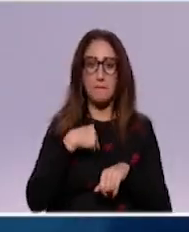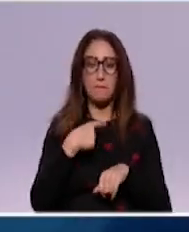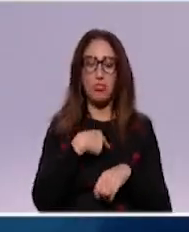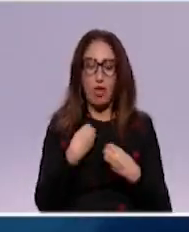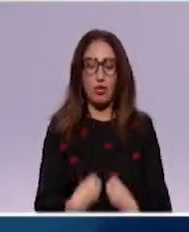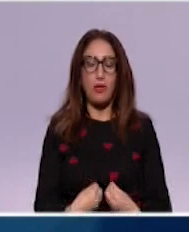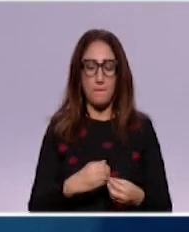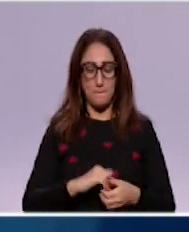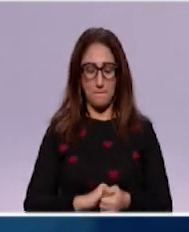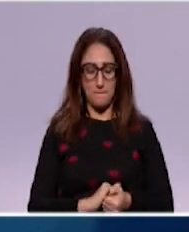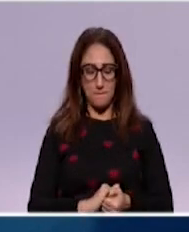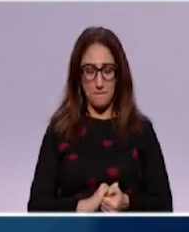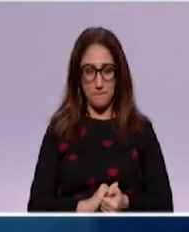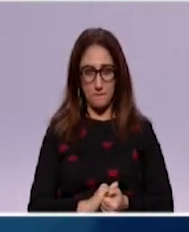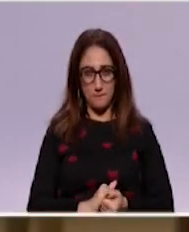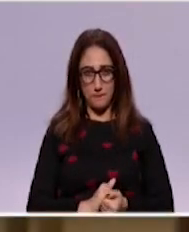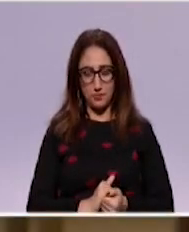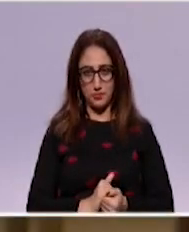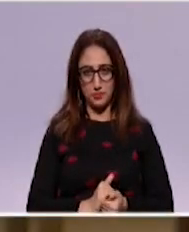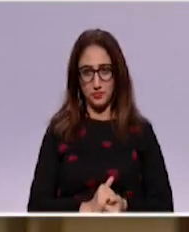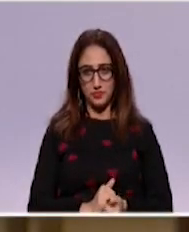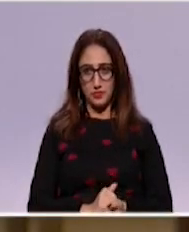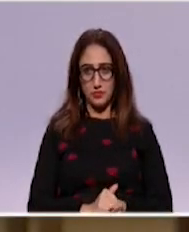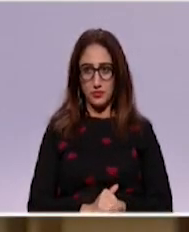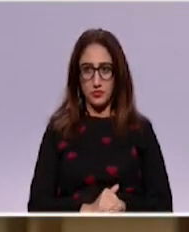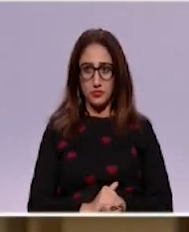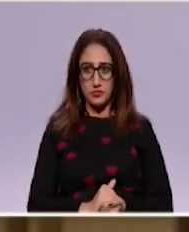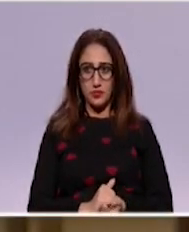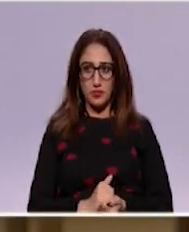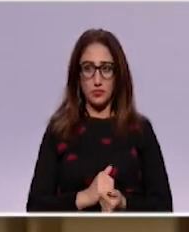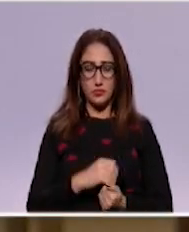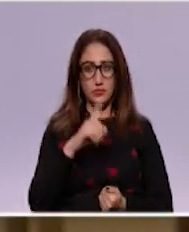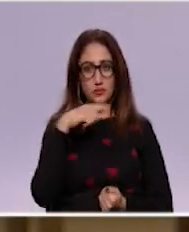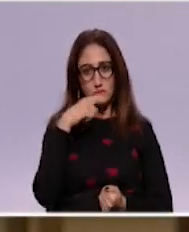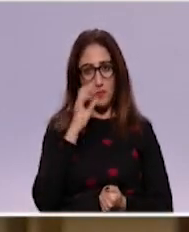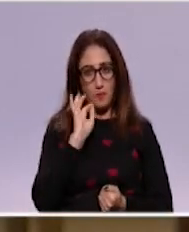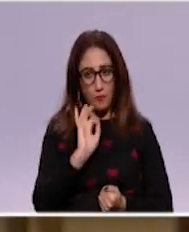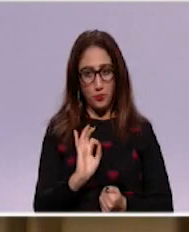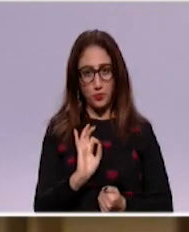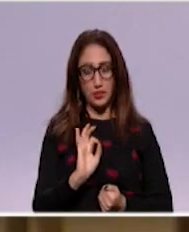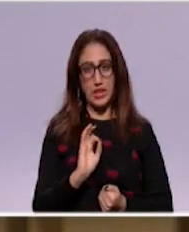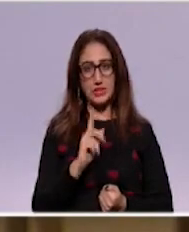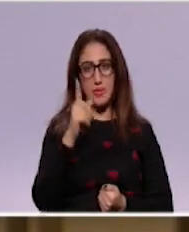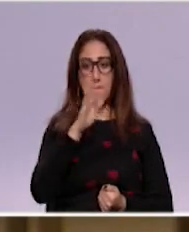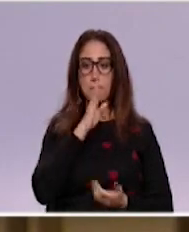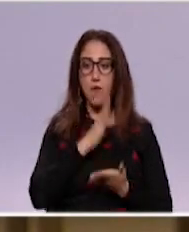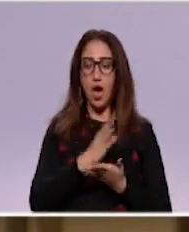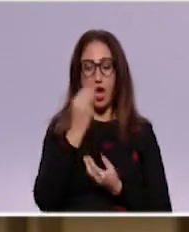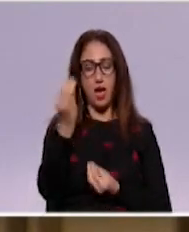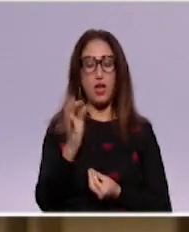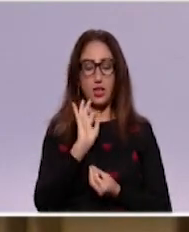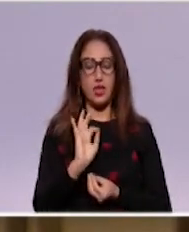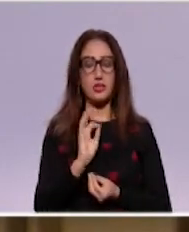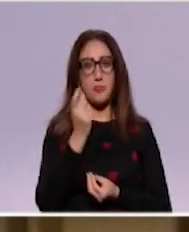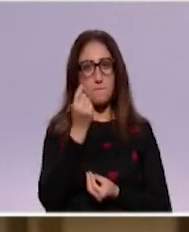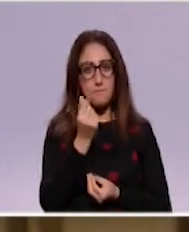ده فما عنديش لا بس الحقيقه مفترض ان اي حد بياخد موسيقى هاني شنوده لازم يدي هاني شنوده حقوقه الادبيه